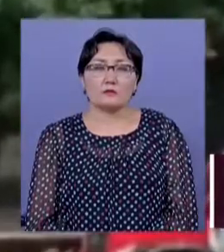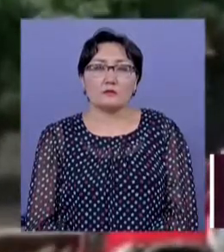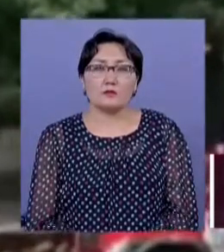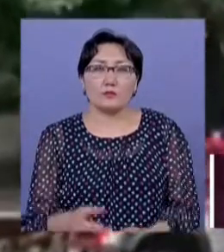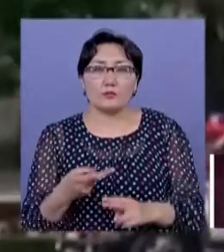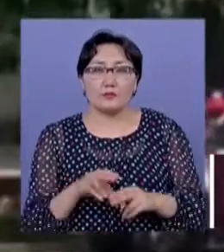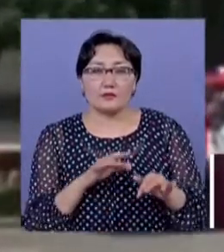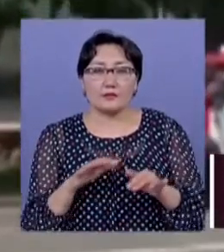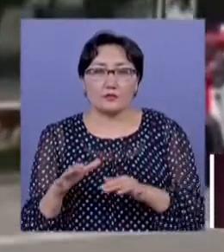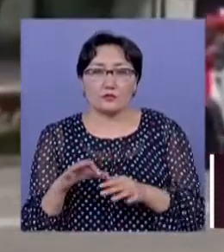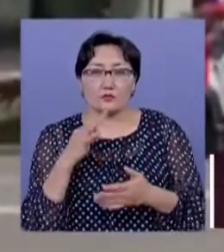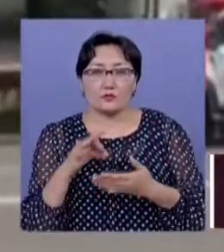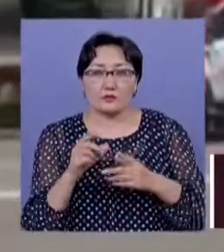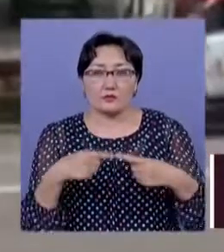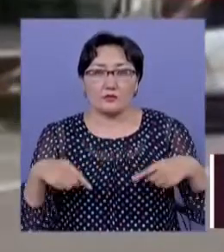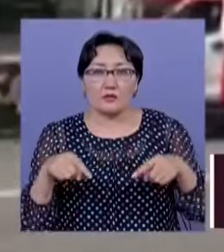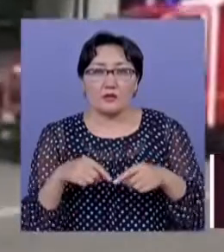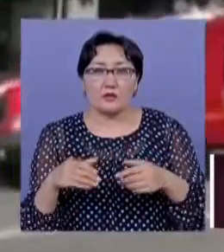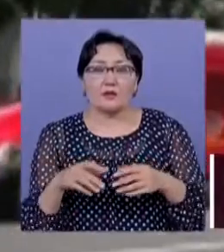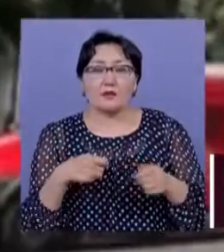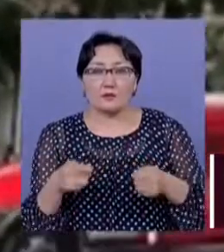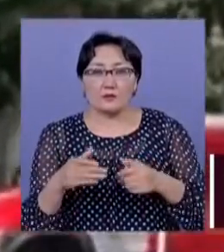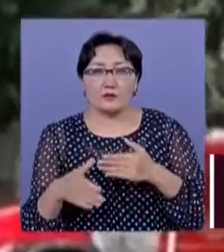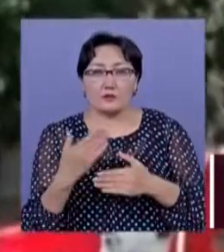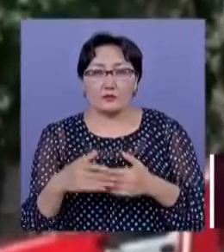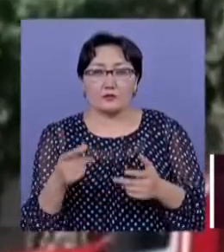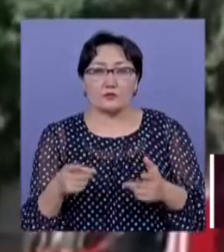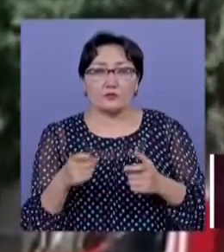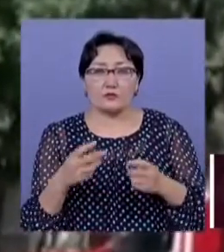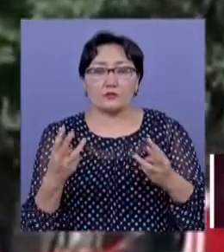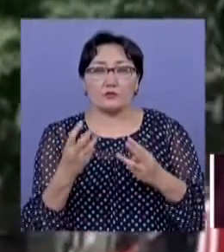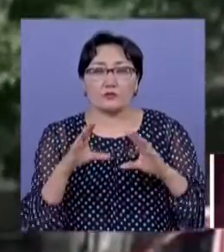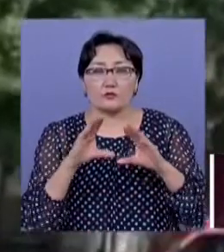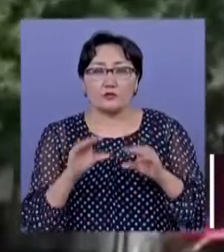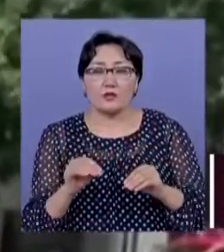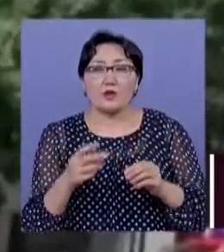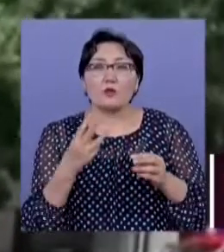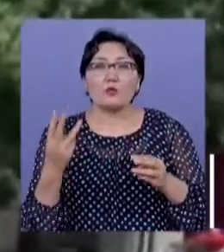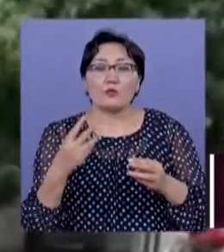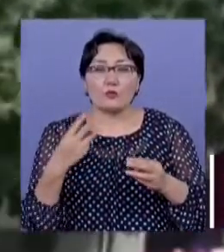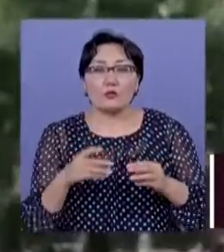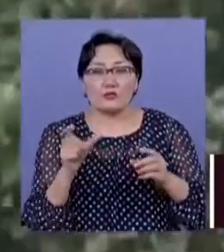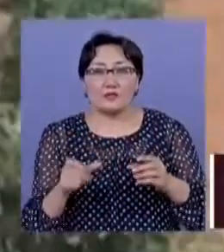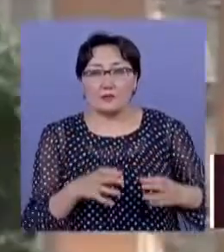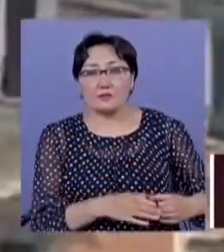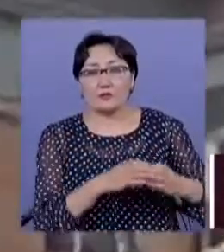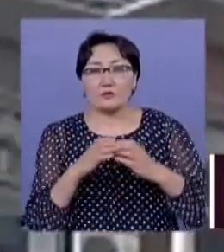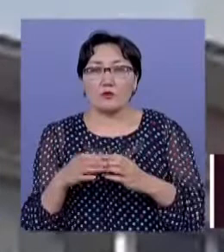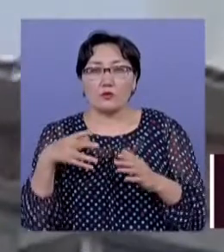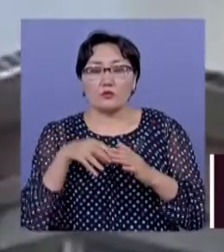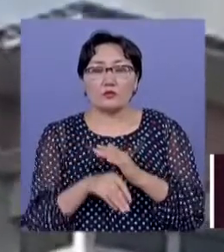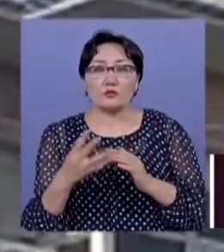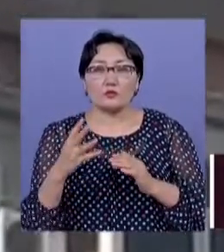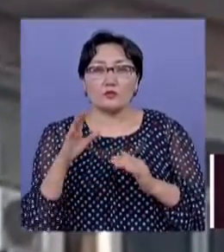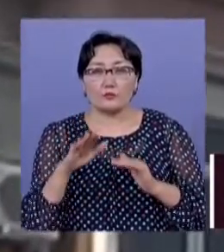Бұл әрекеттер үшін мердігер ұйым әкімшілік жауапкершілікке тартылмақ. Өртті сөндіру барысында 30 адам эвакуацияланған. Оның ішінде